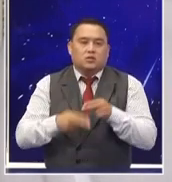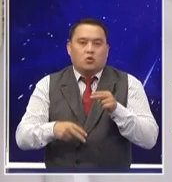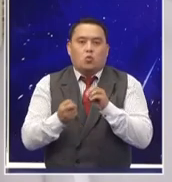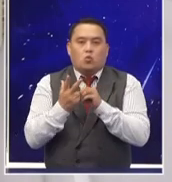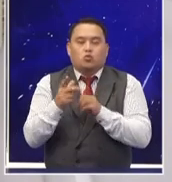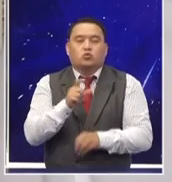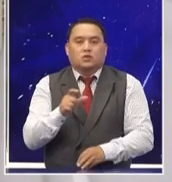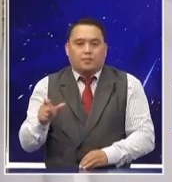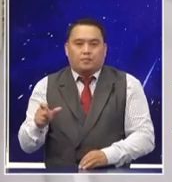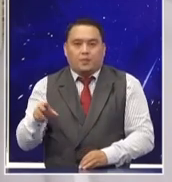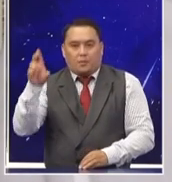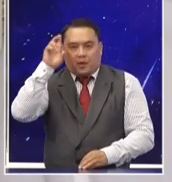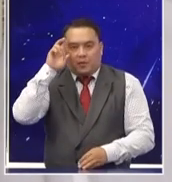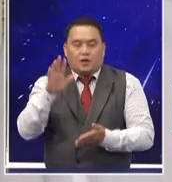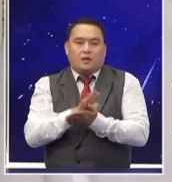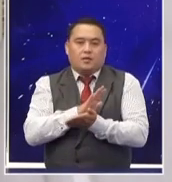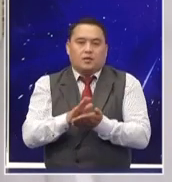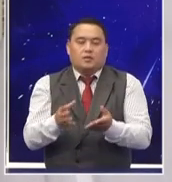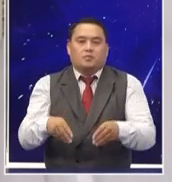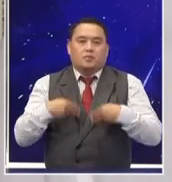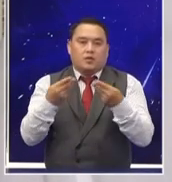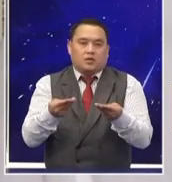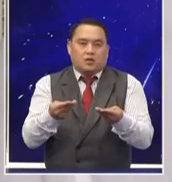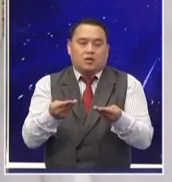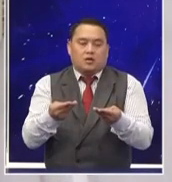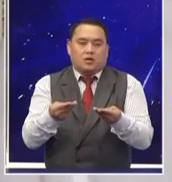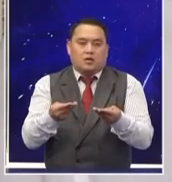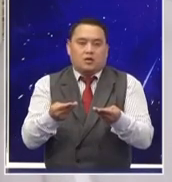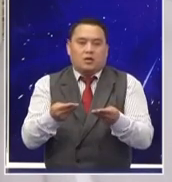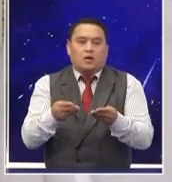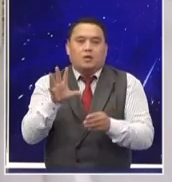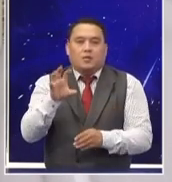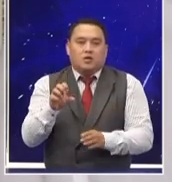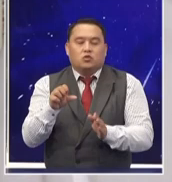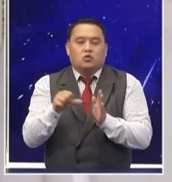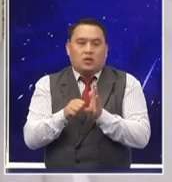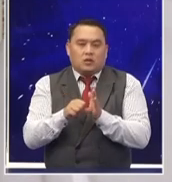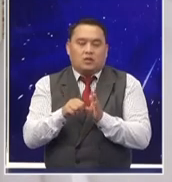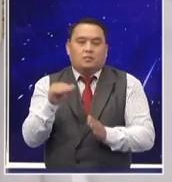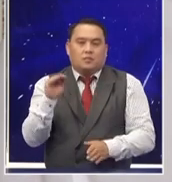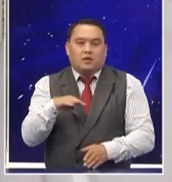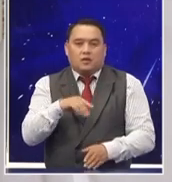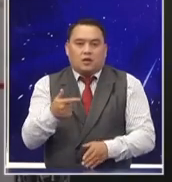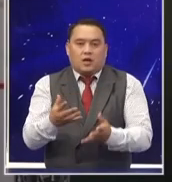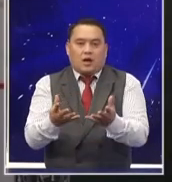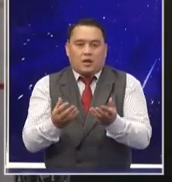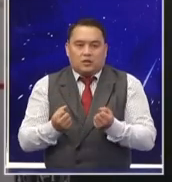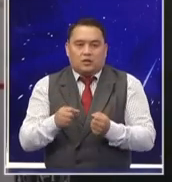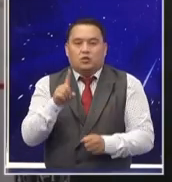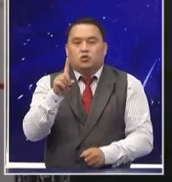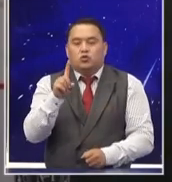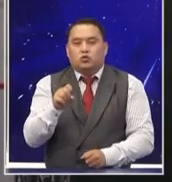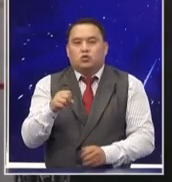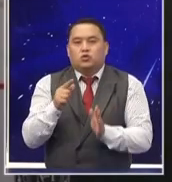13 адамды мемлекеттік грант ұтып алды. 556 мың теңге шамасында грант алып отыр.